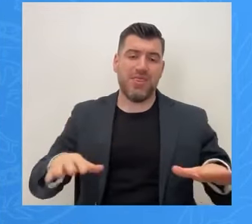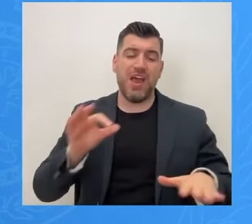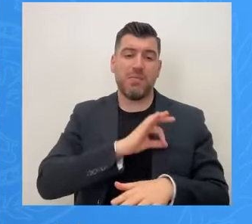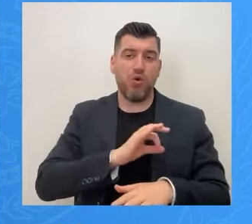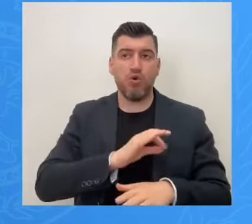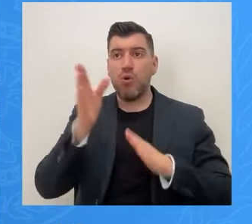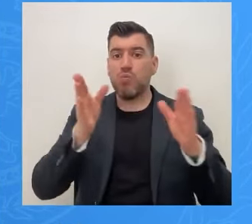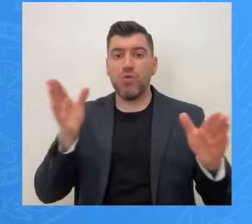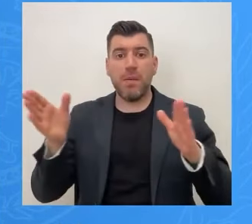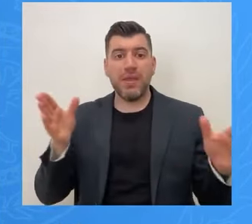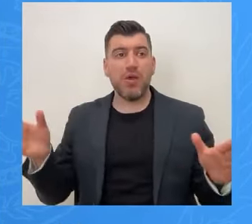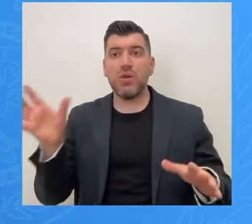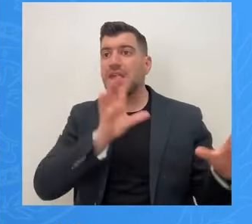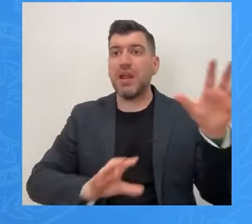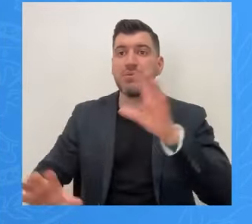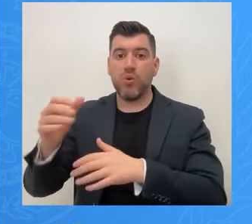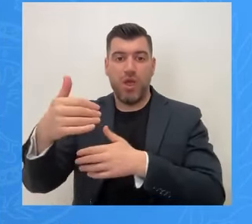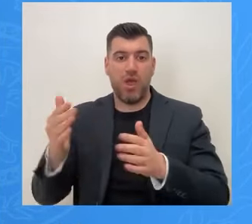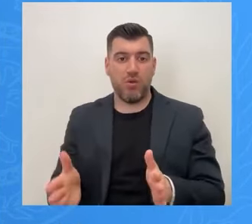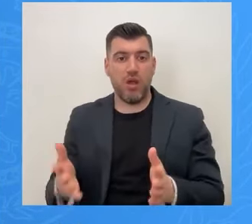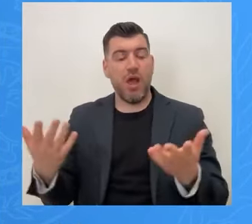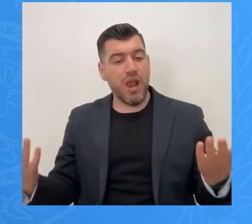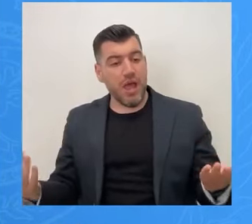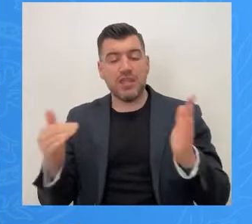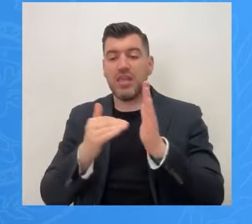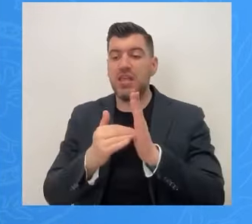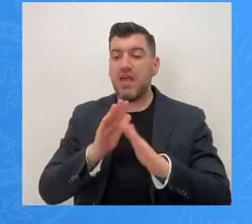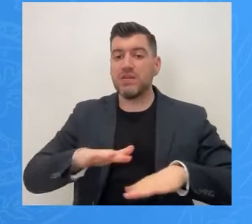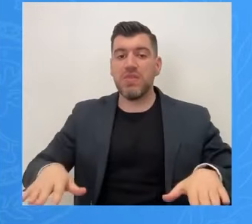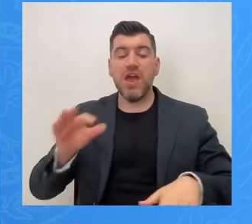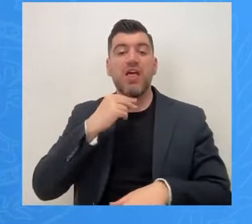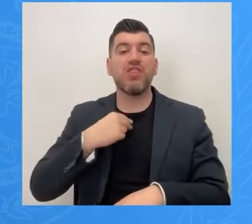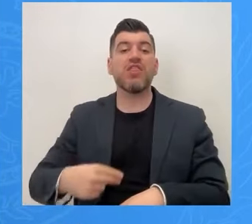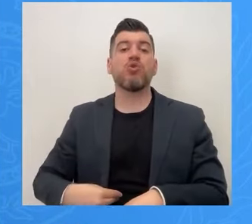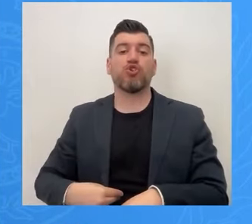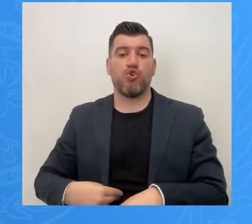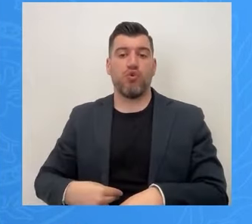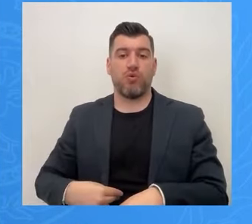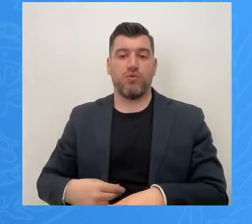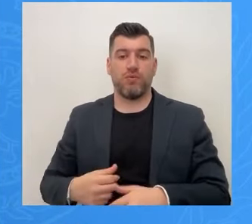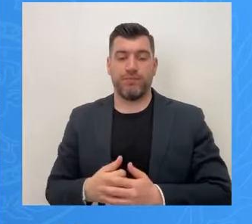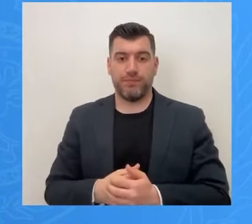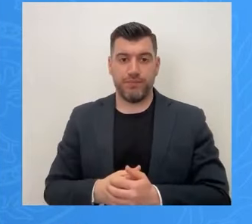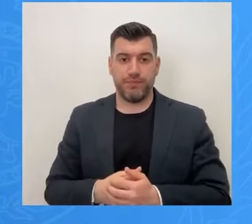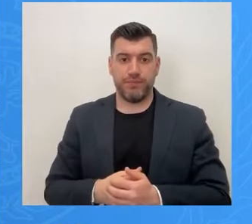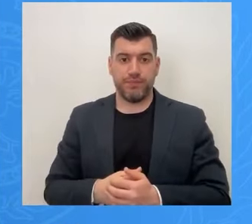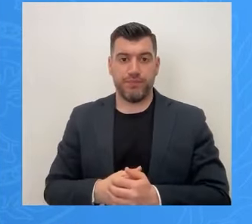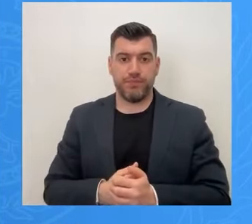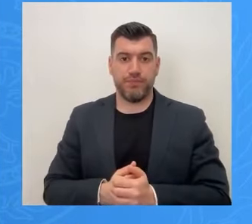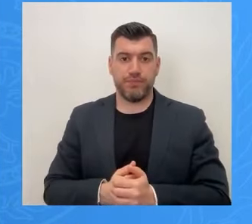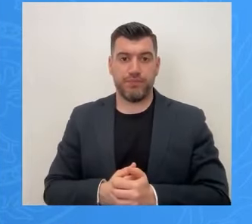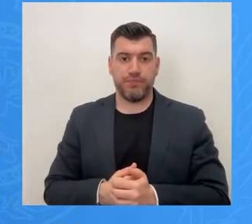δεξιά και αριστερά για να βρίσκουν αίθουσες, είναι και τα χιλιάδες παιδιά των δημοτικών, τα οποία είναι. Και εδώ